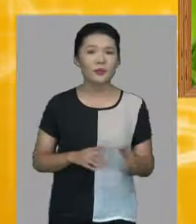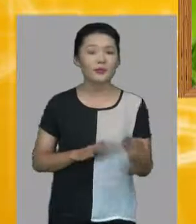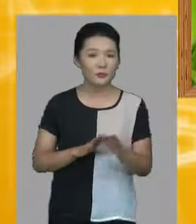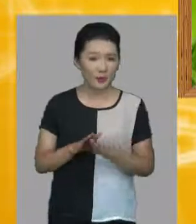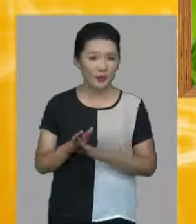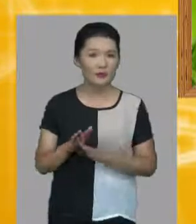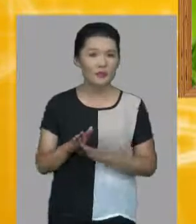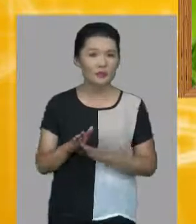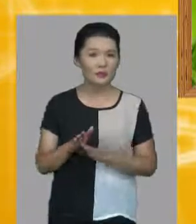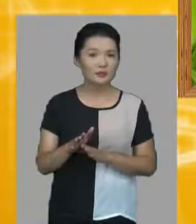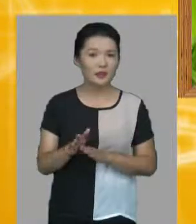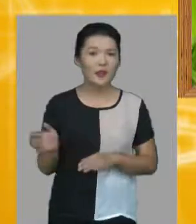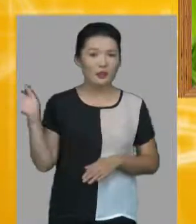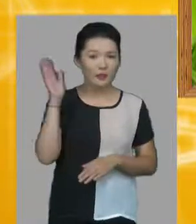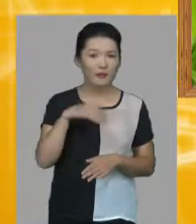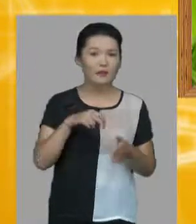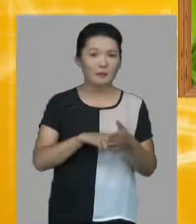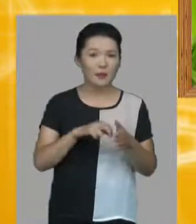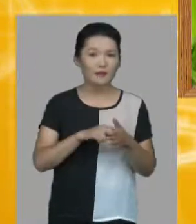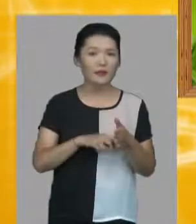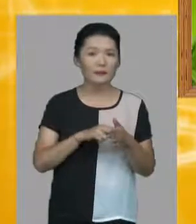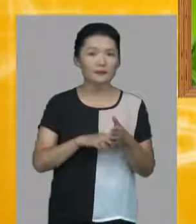Справились? Давайте проверим.